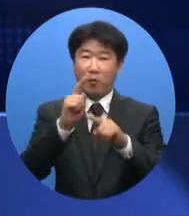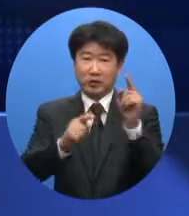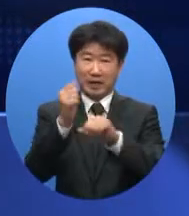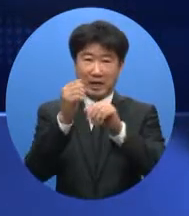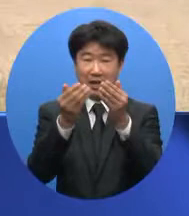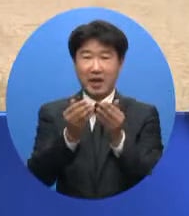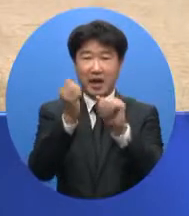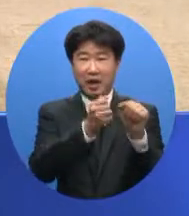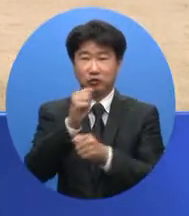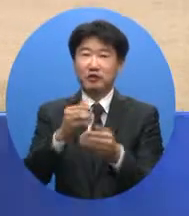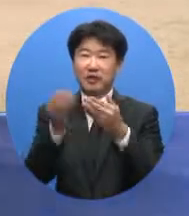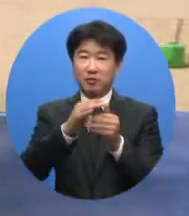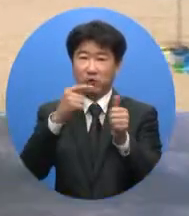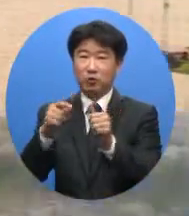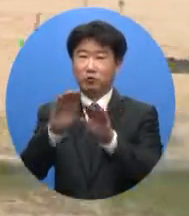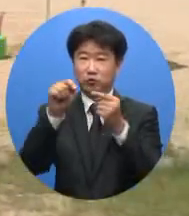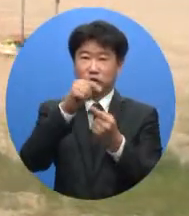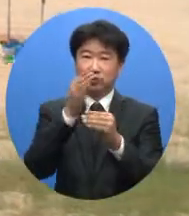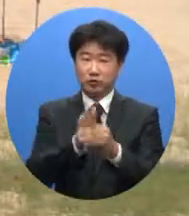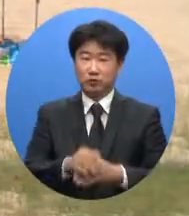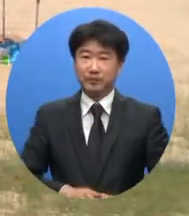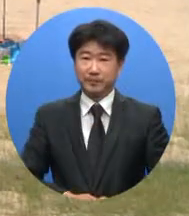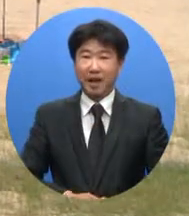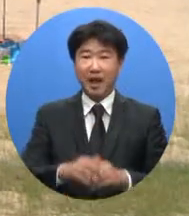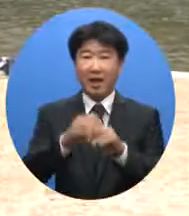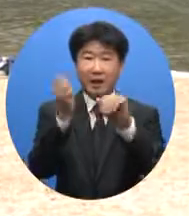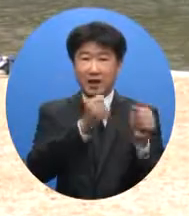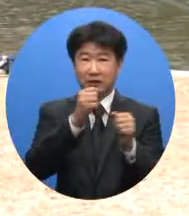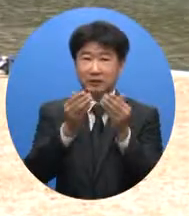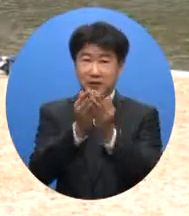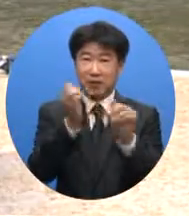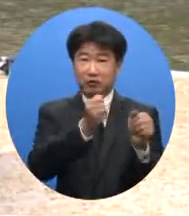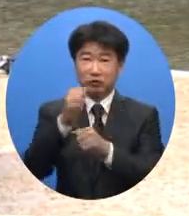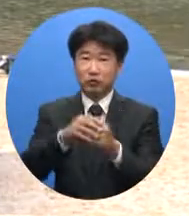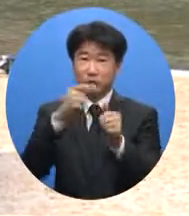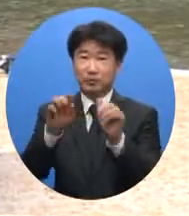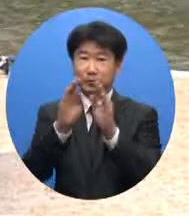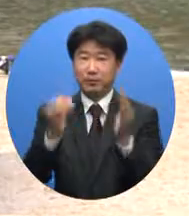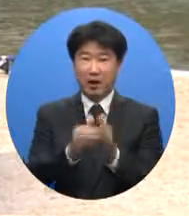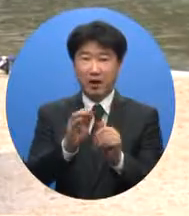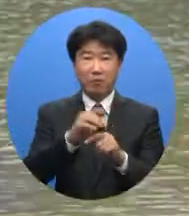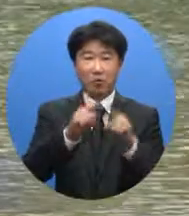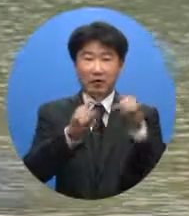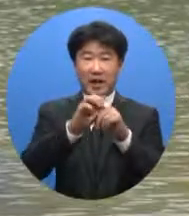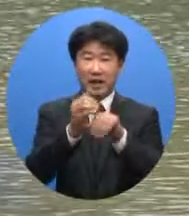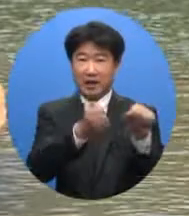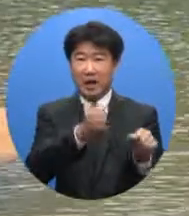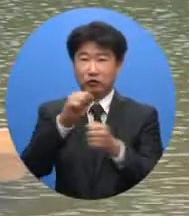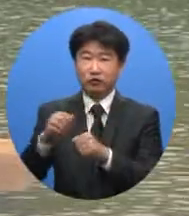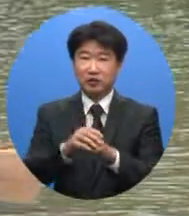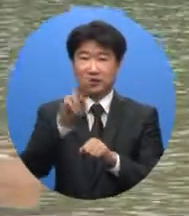있습니다. 군은 지난 2013년부터 카누 아카데미를 개설해 3년 동안 목재 카누 220대를